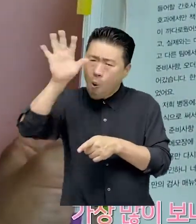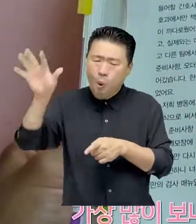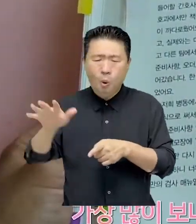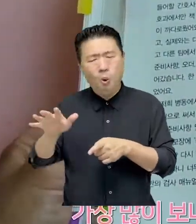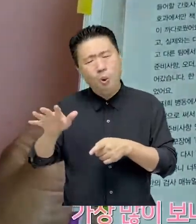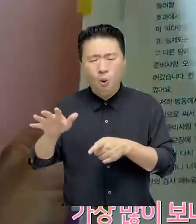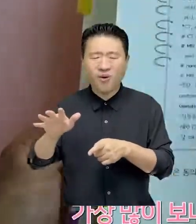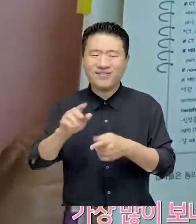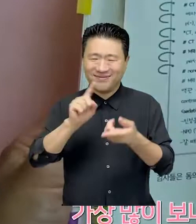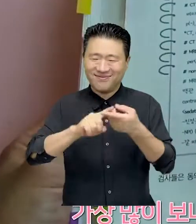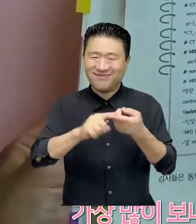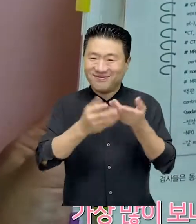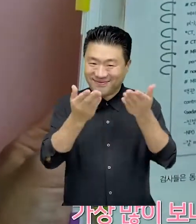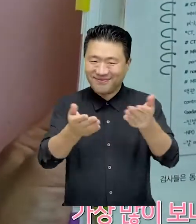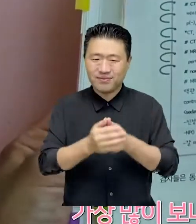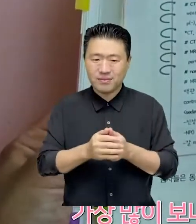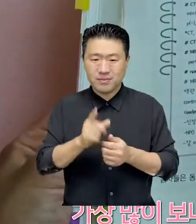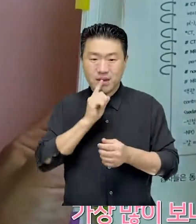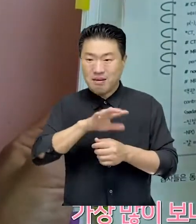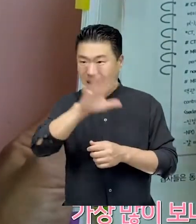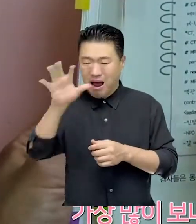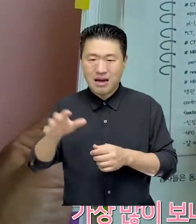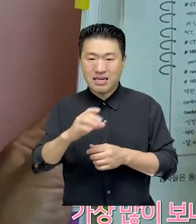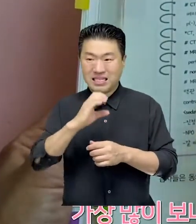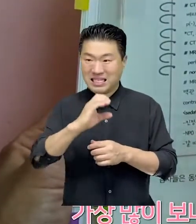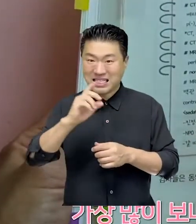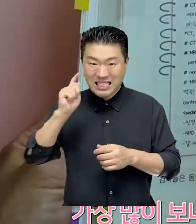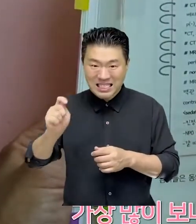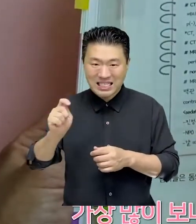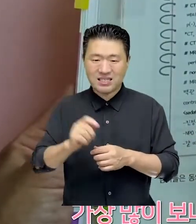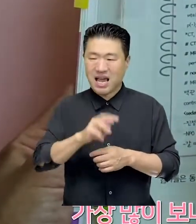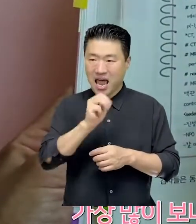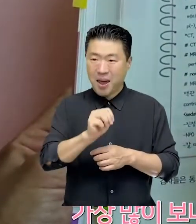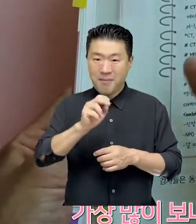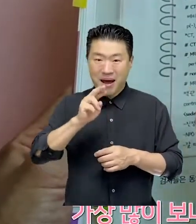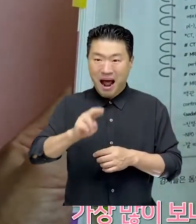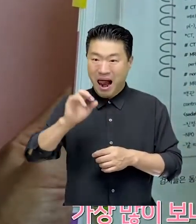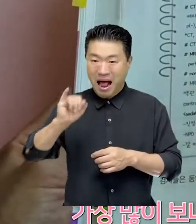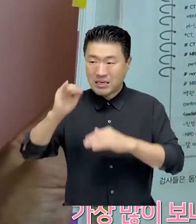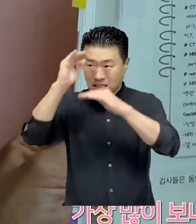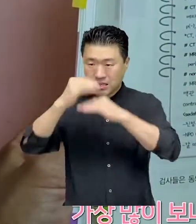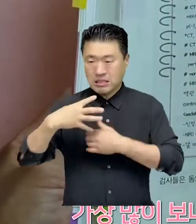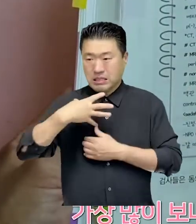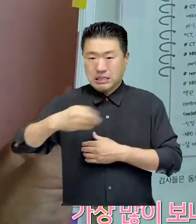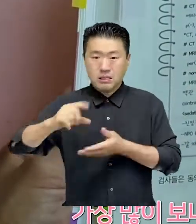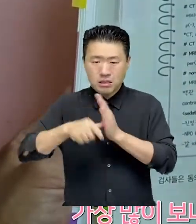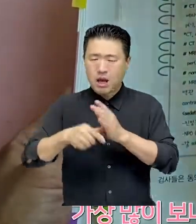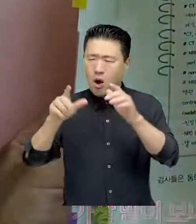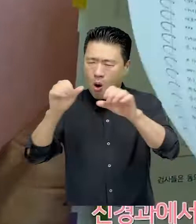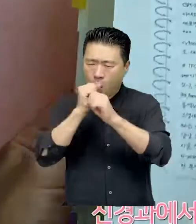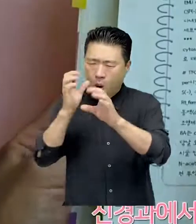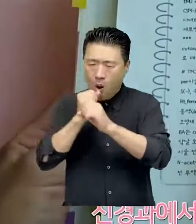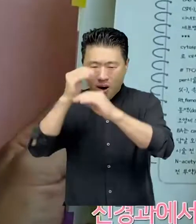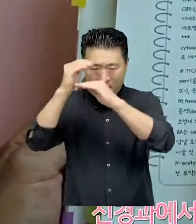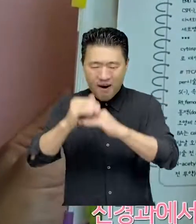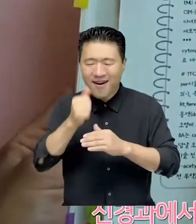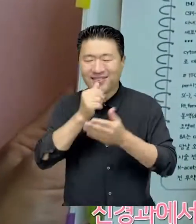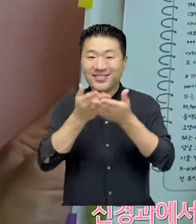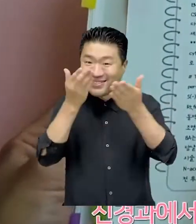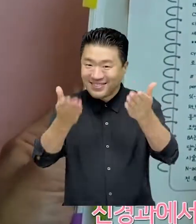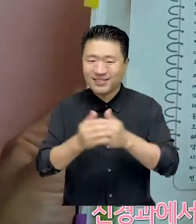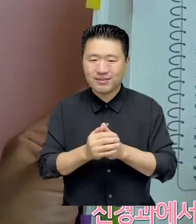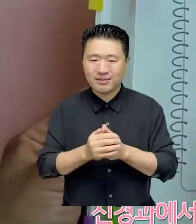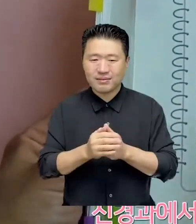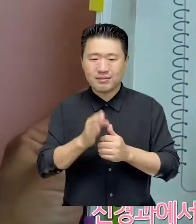도대체 검사 준비 뭐가 어려울까요? 가장 많이 보내는 CT나 MRI 같은 경우에 어떤 게 중요한지 요약했던 매뉴얼